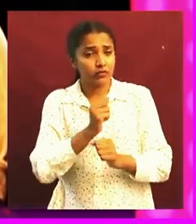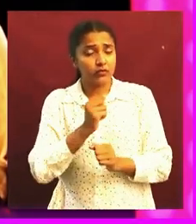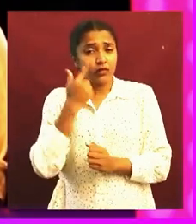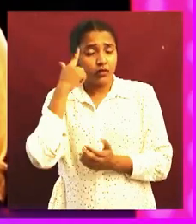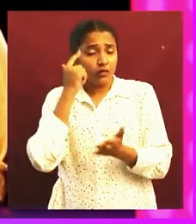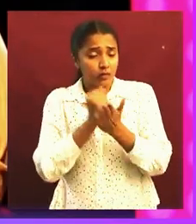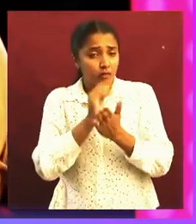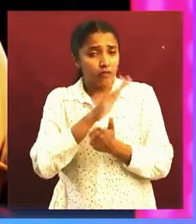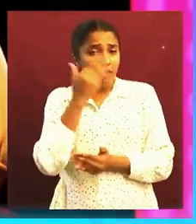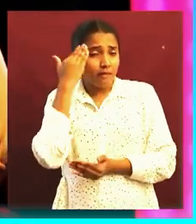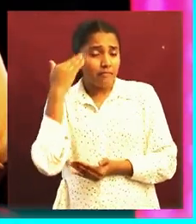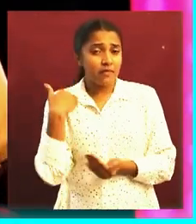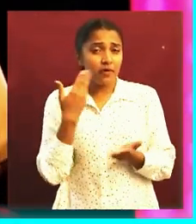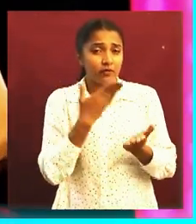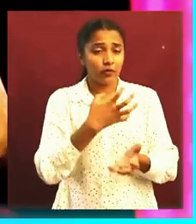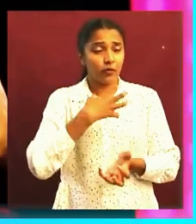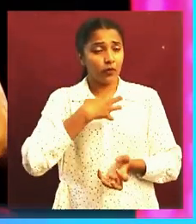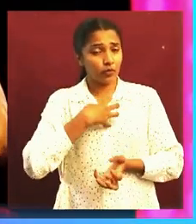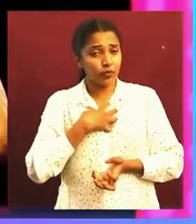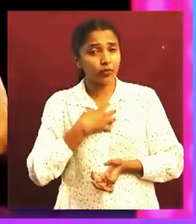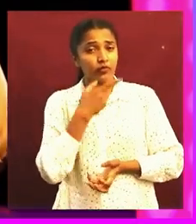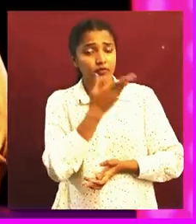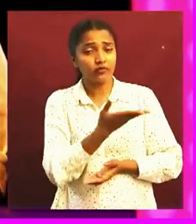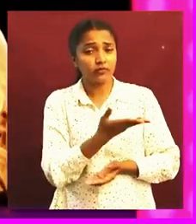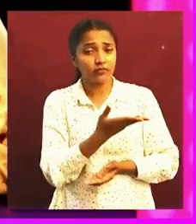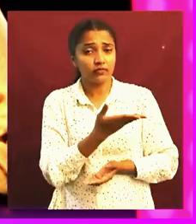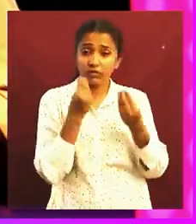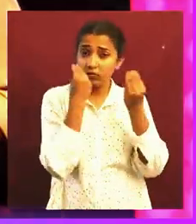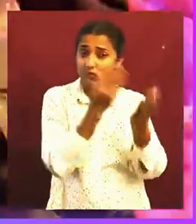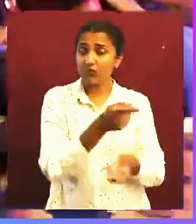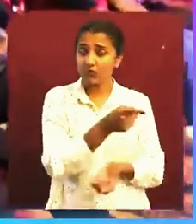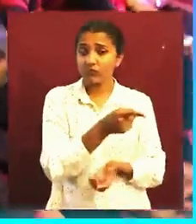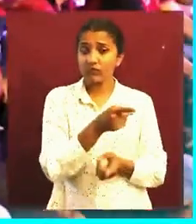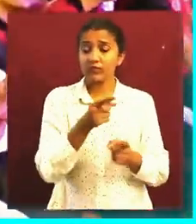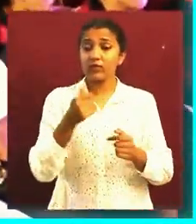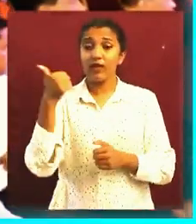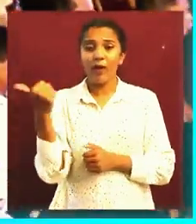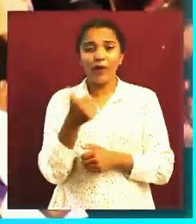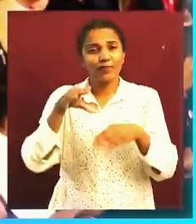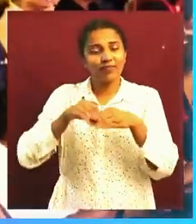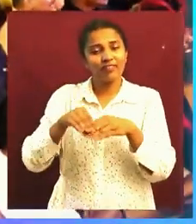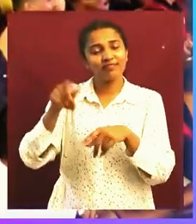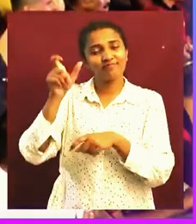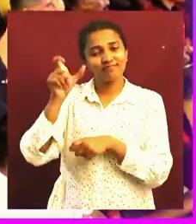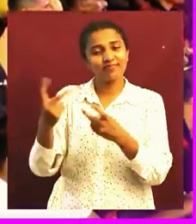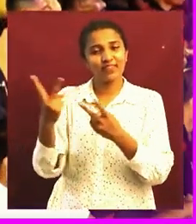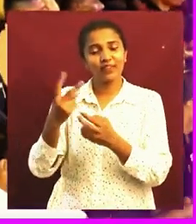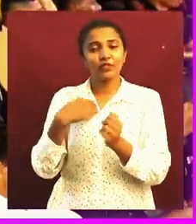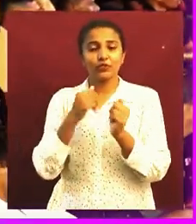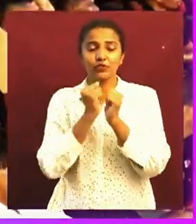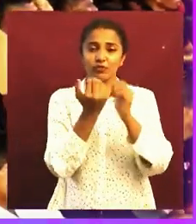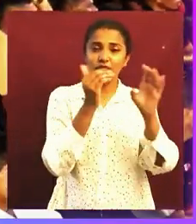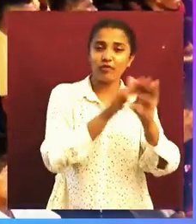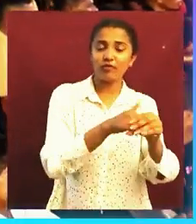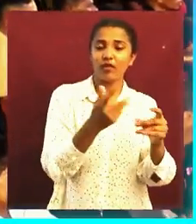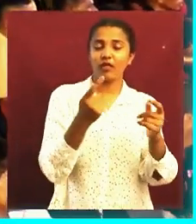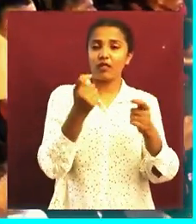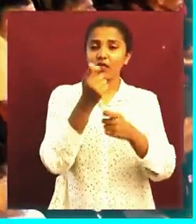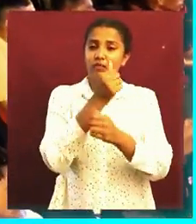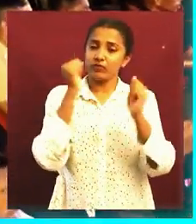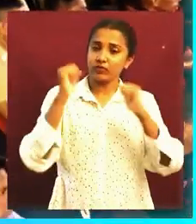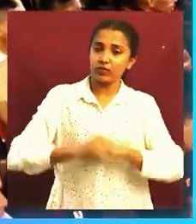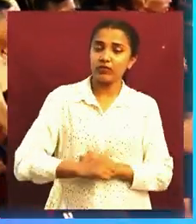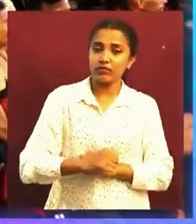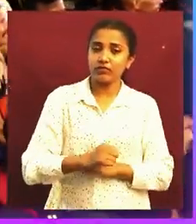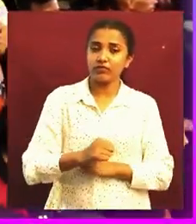நம்மகே வேதனா பிலமத யுக்தி ஐட்டு கரன் நொன்னத்த அப்பி அனுதமெந்து ஜோட்டுவ ரஸ்ஸவ கதா கண்டபே ஆர்த்திகே பிரிந்த